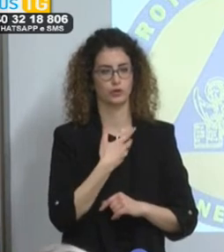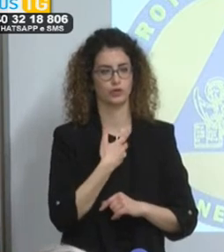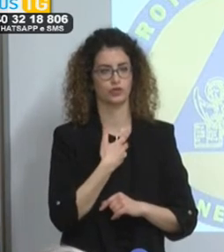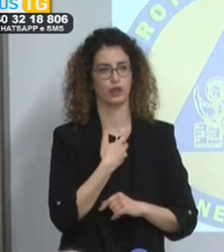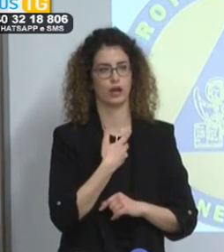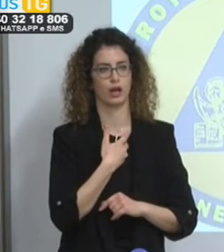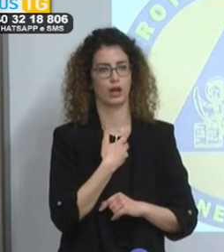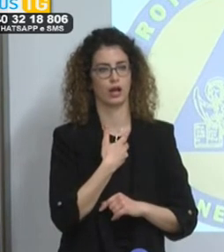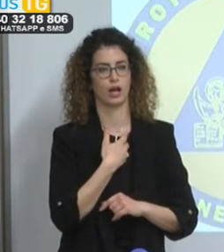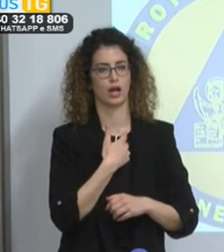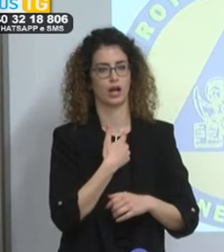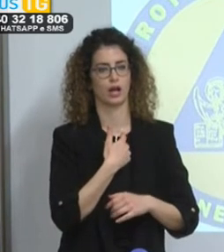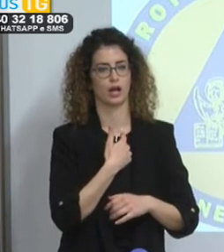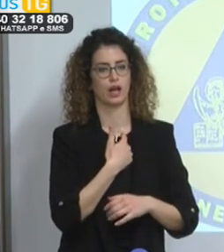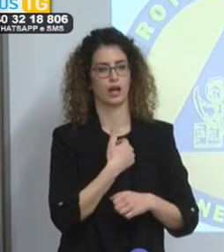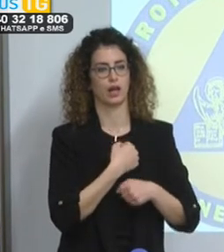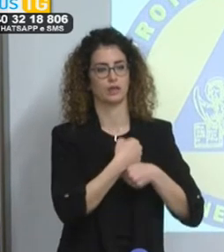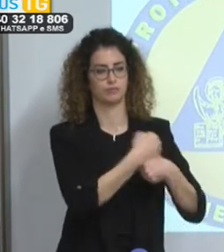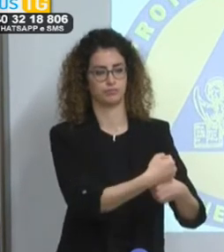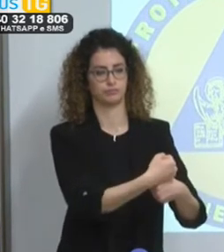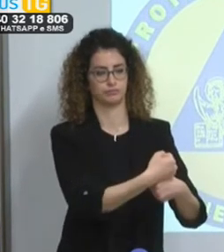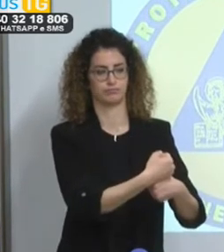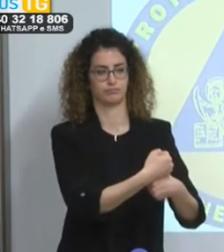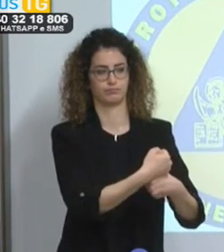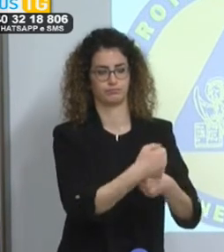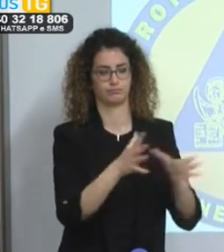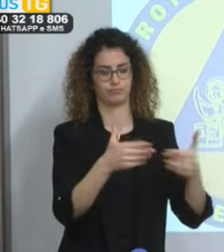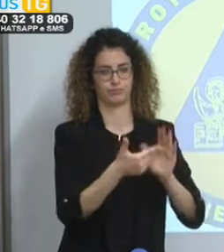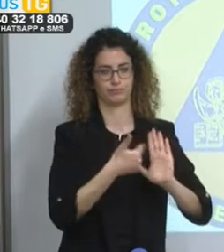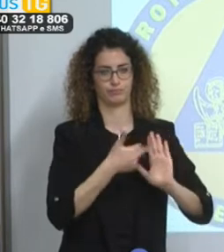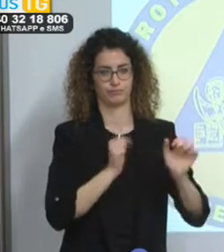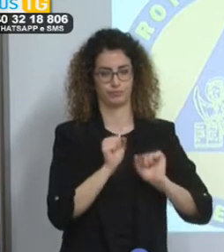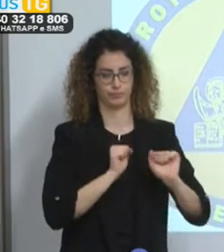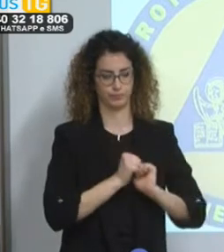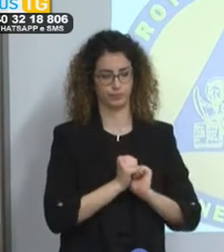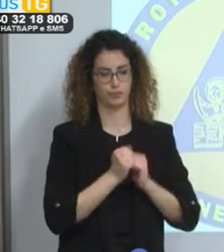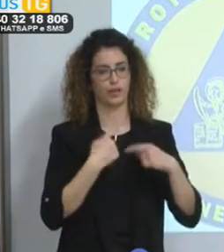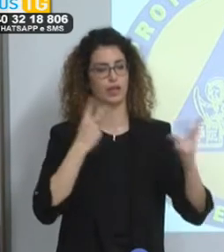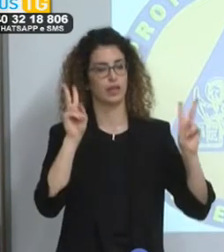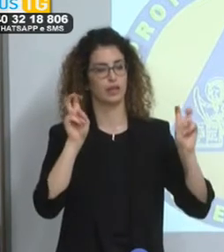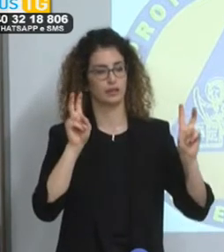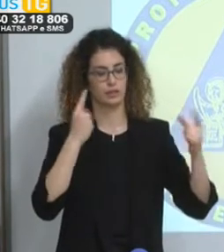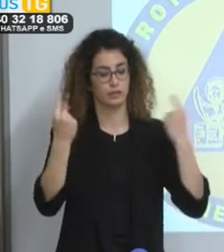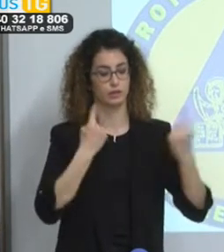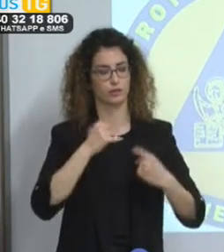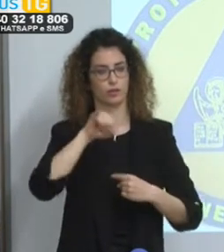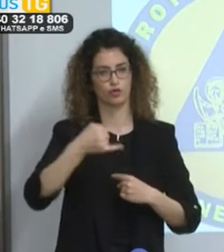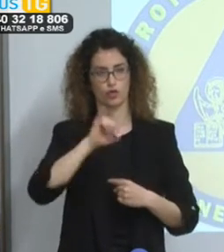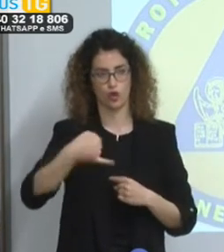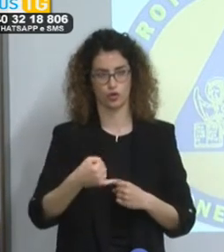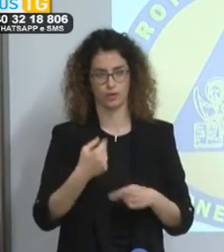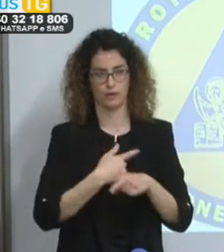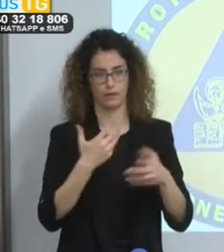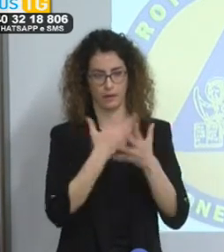responsabile del Dipartimento Prevenzione, ecco, alla luce della vicenda Johnson & Johnson ancora tutta da chiarire,